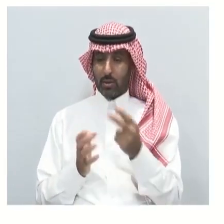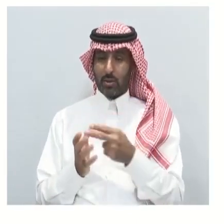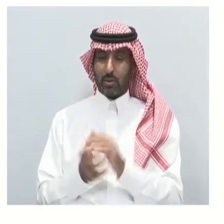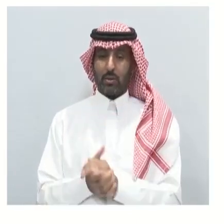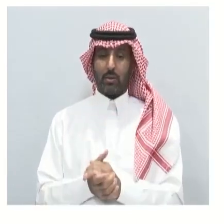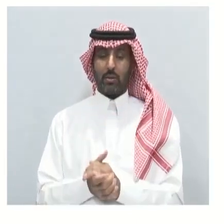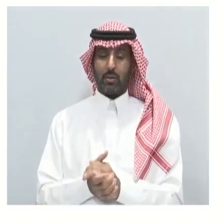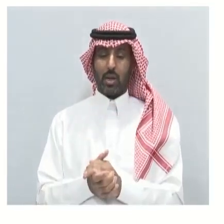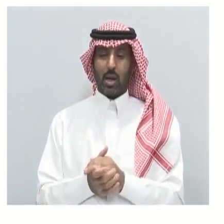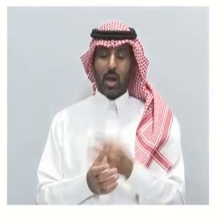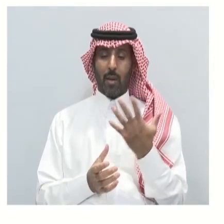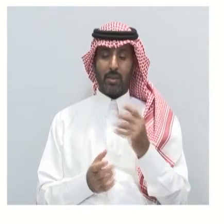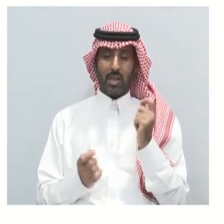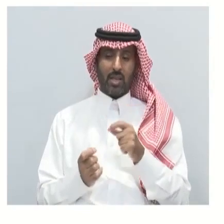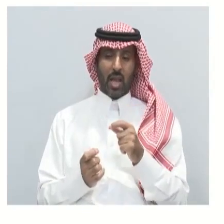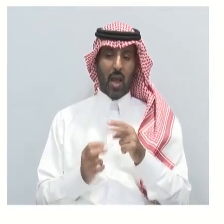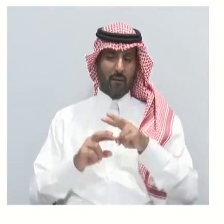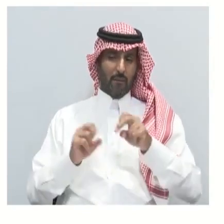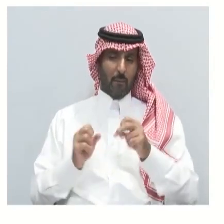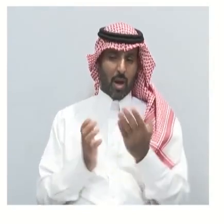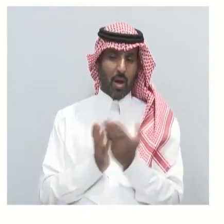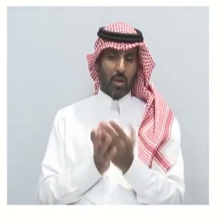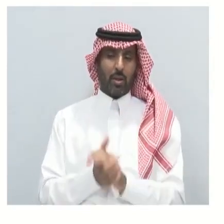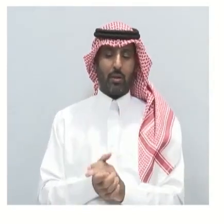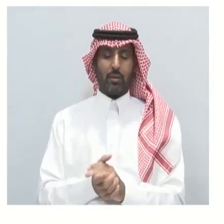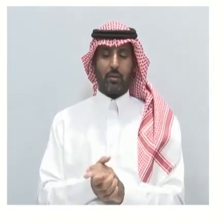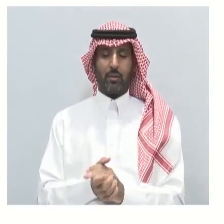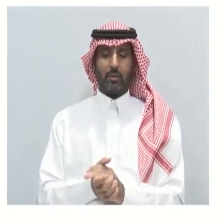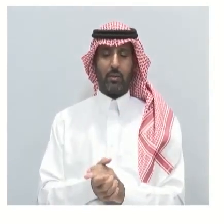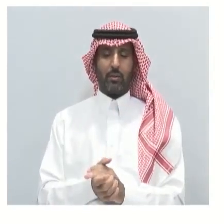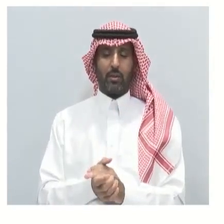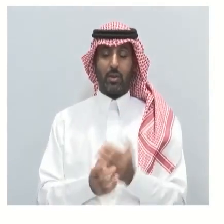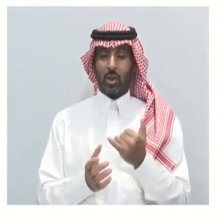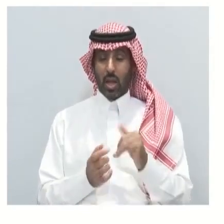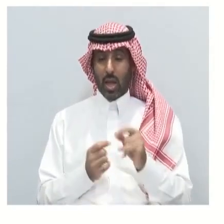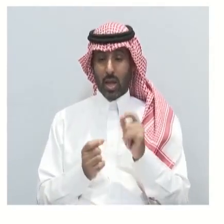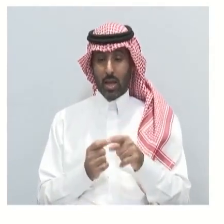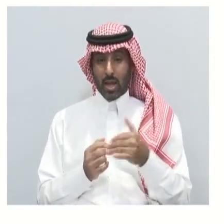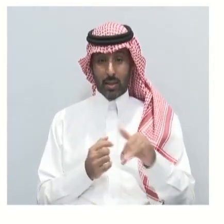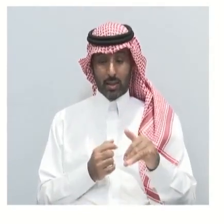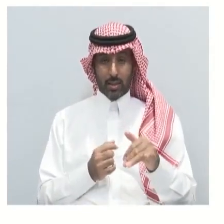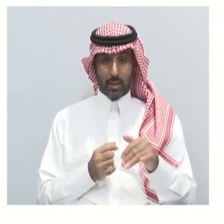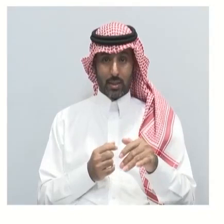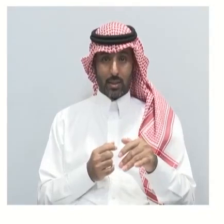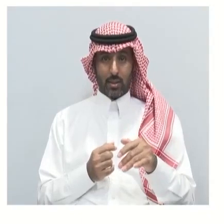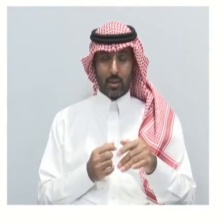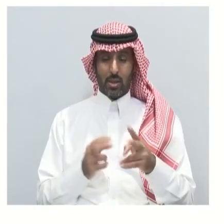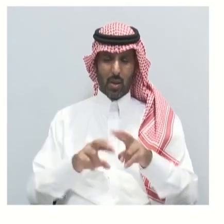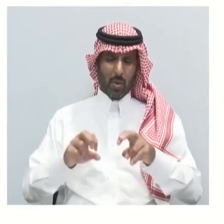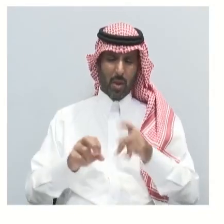التطبيقي خامسا اهداف البحث يقصد بها طبعا تلك الغايات التي يسعى الباحث ال تحقيقها من خلال